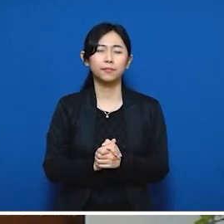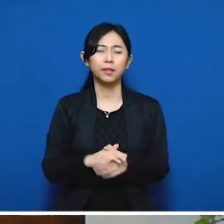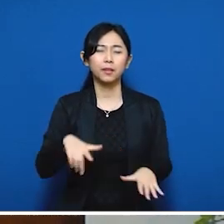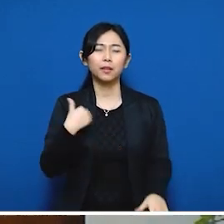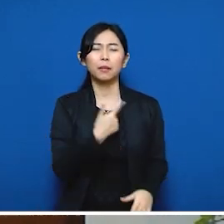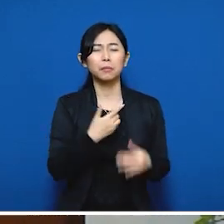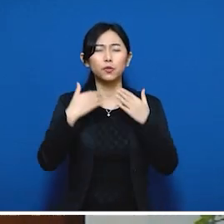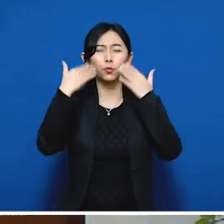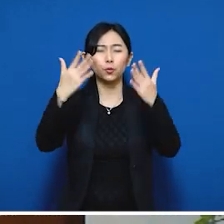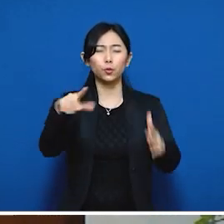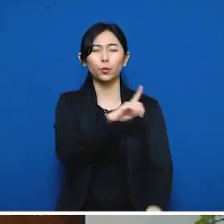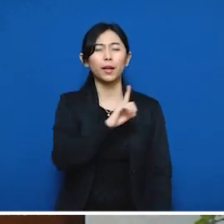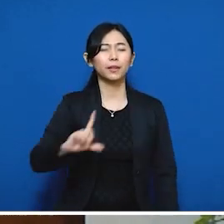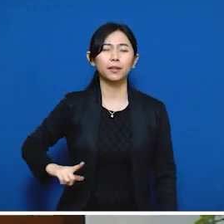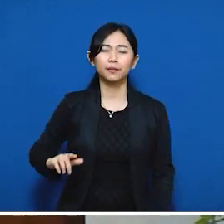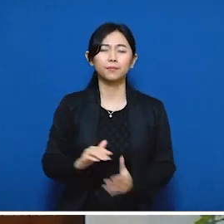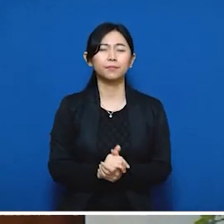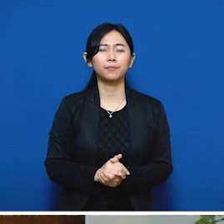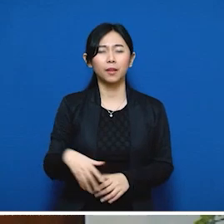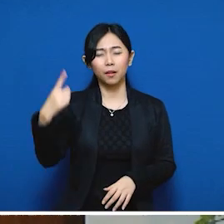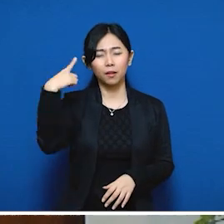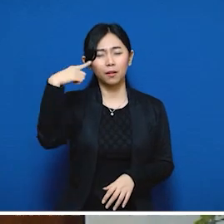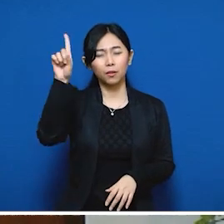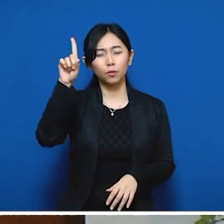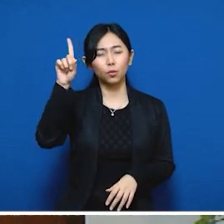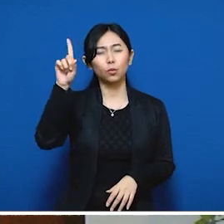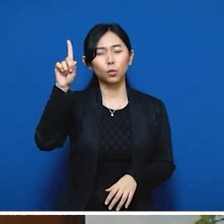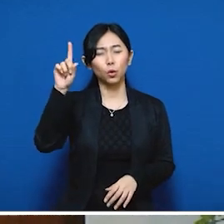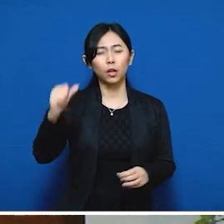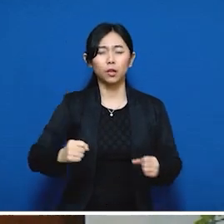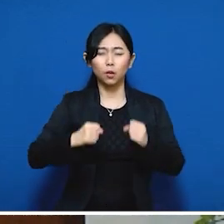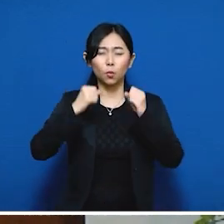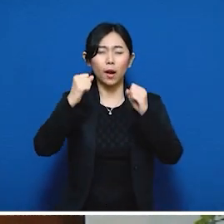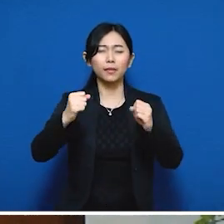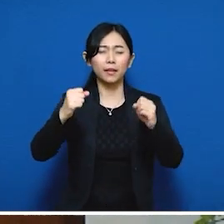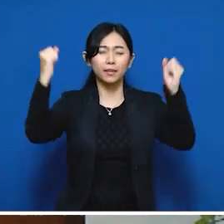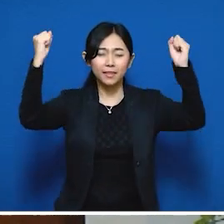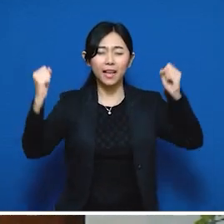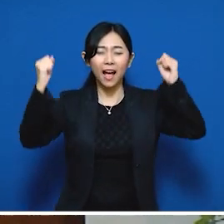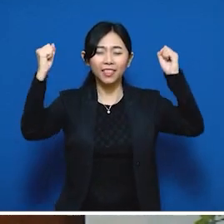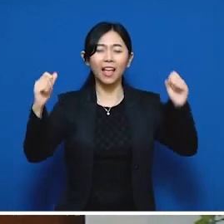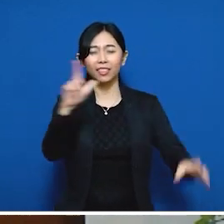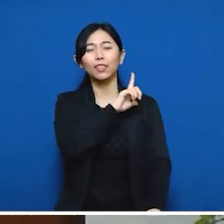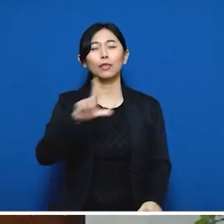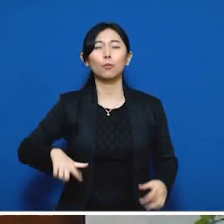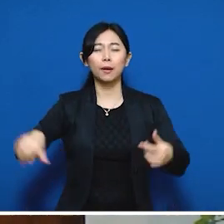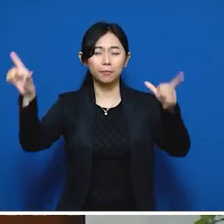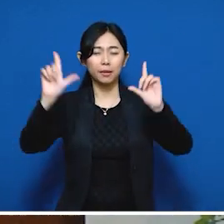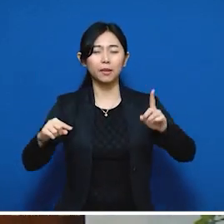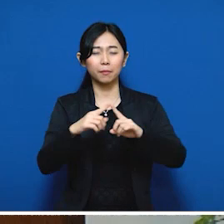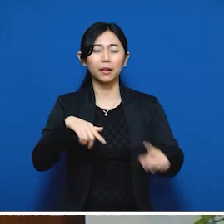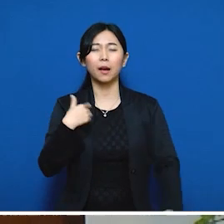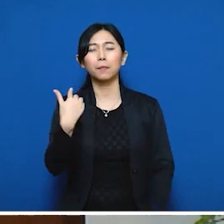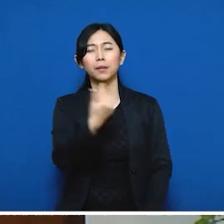Kami bersyukur Tuhan untuk kekuatan dan kesehatan yang masih Tuhan berikan kepada